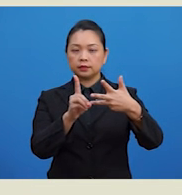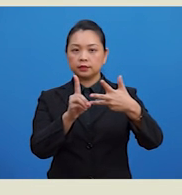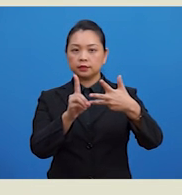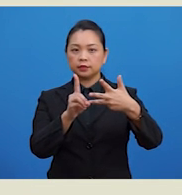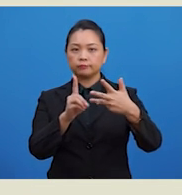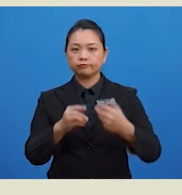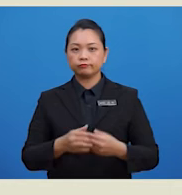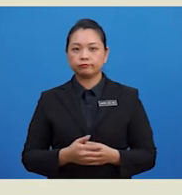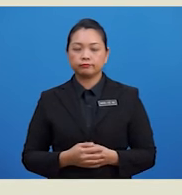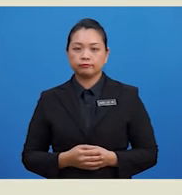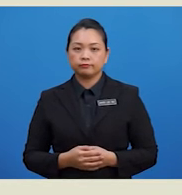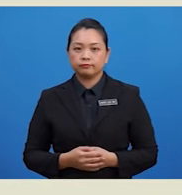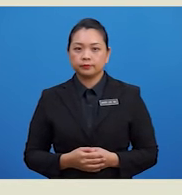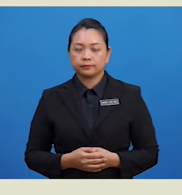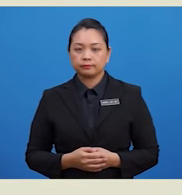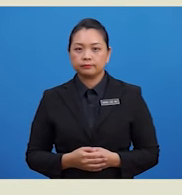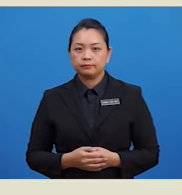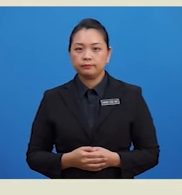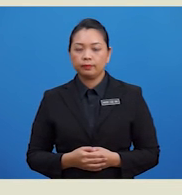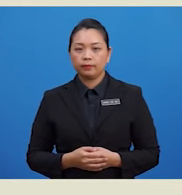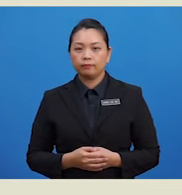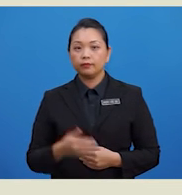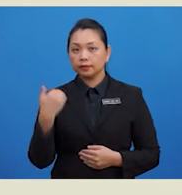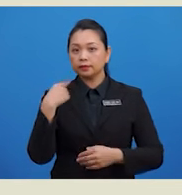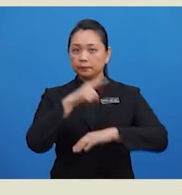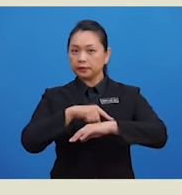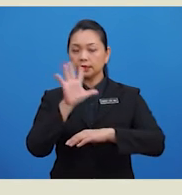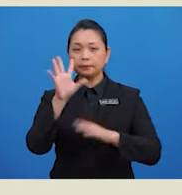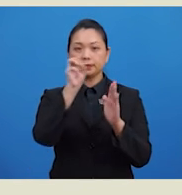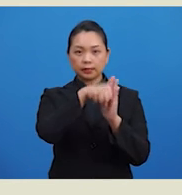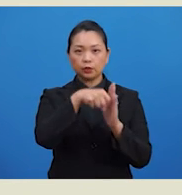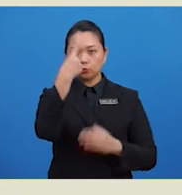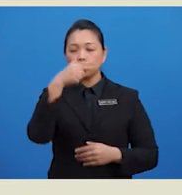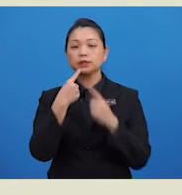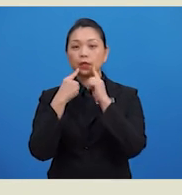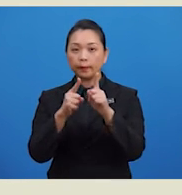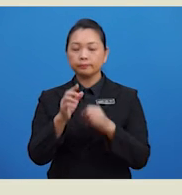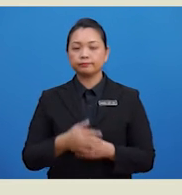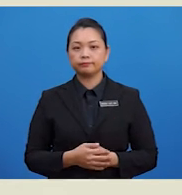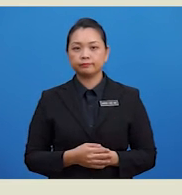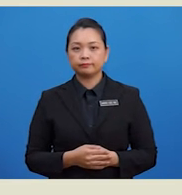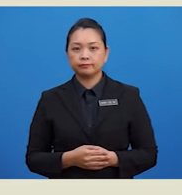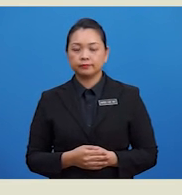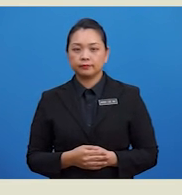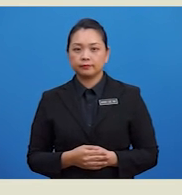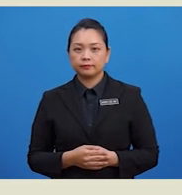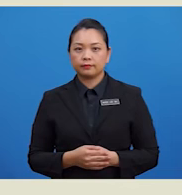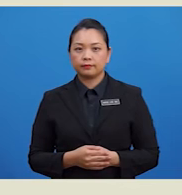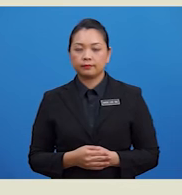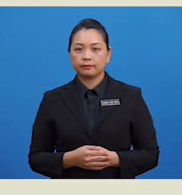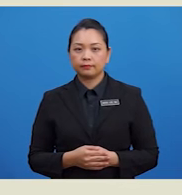permanganat dan D. Magnesium. Pelajar diberi masa 5 saat untuk menjawab soalan ini.